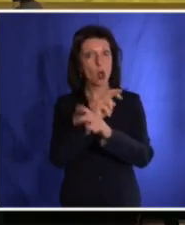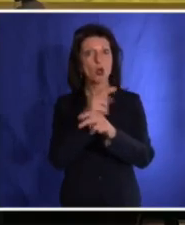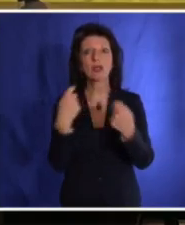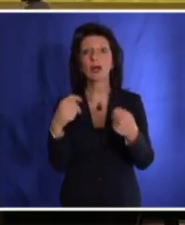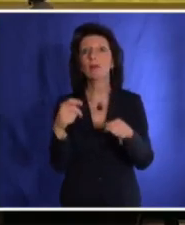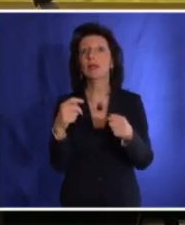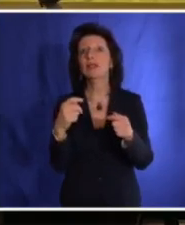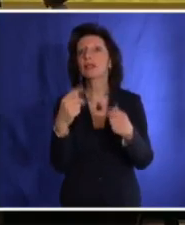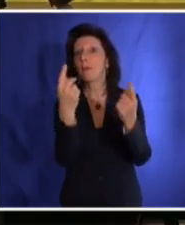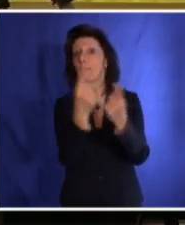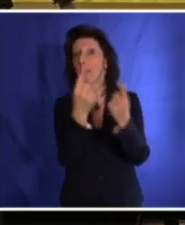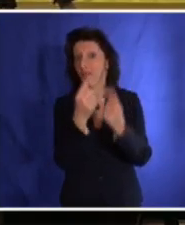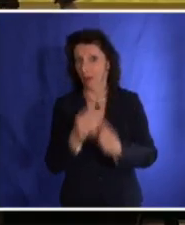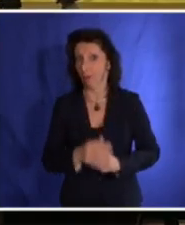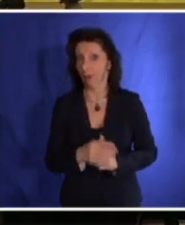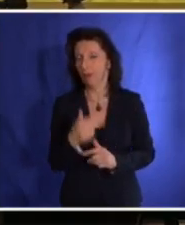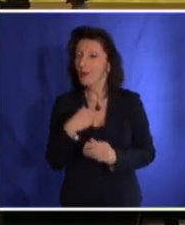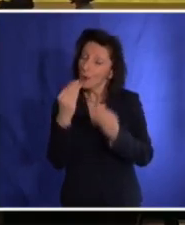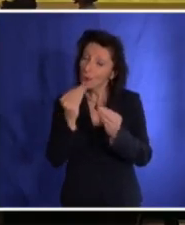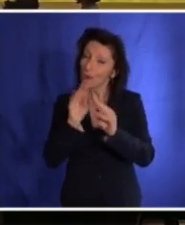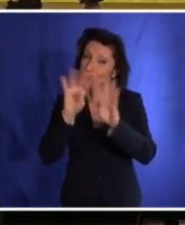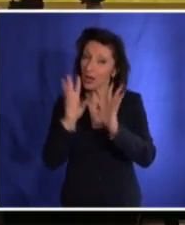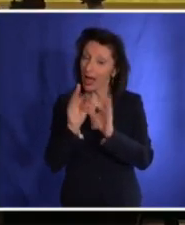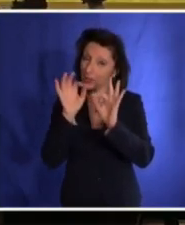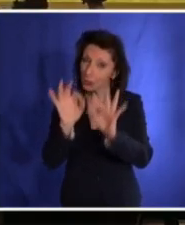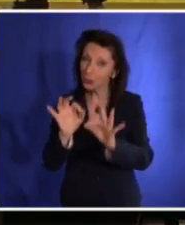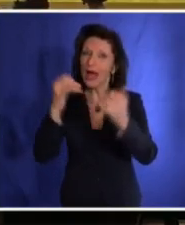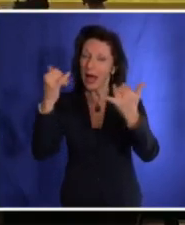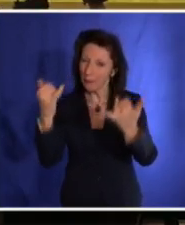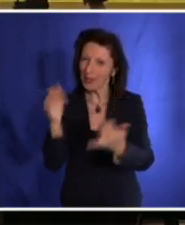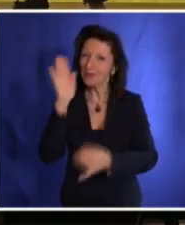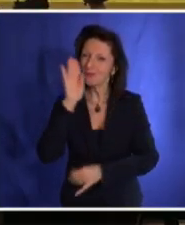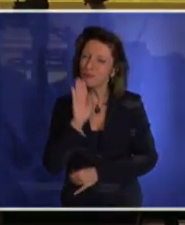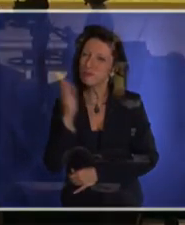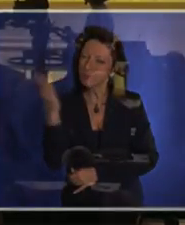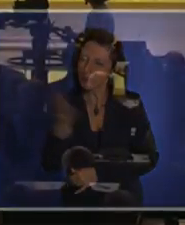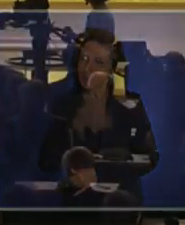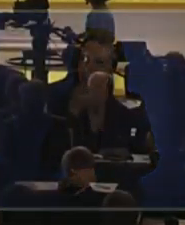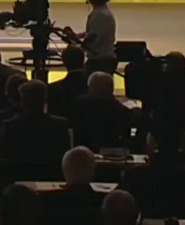wir wünschen dir dazu alles Gute und kommen nun zu deinen Ausführungen. Bitte schön.